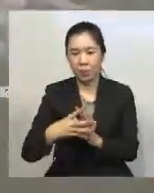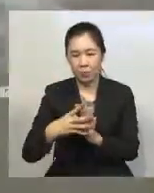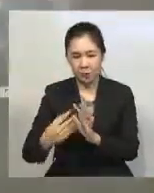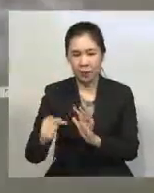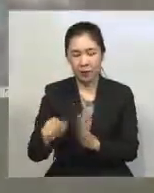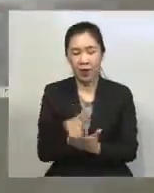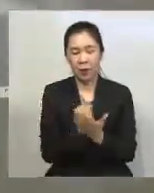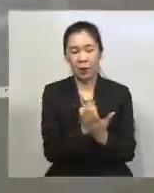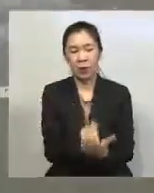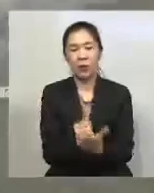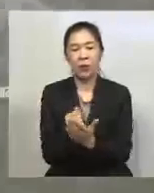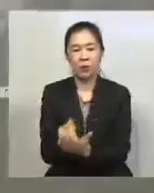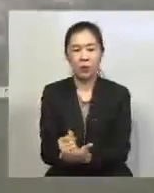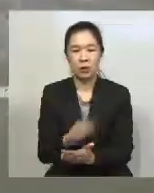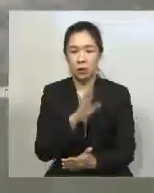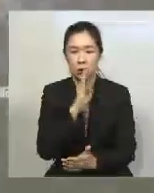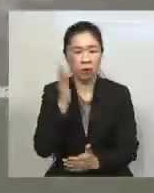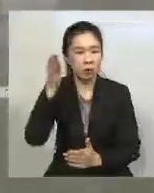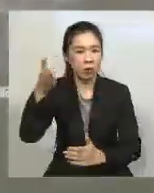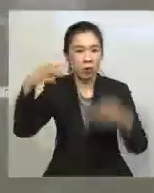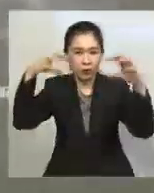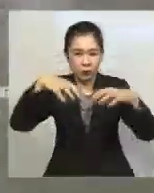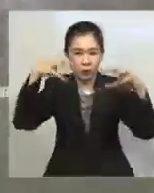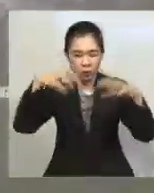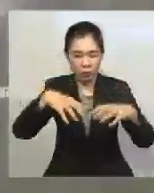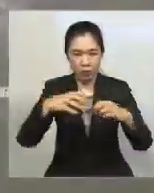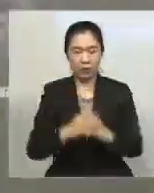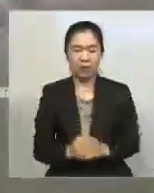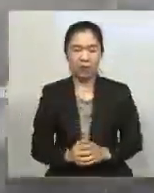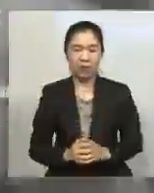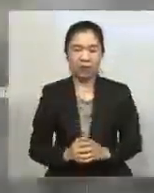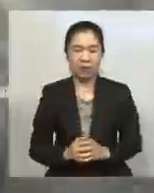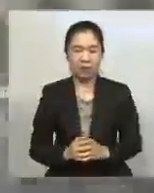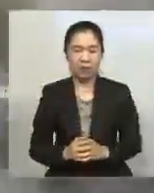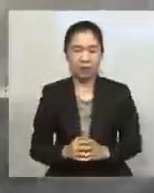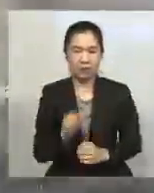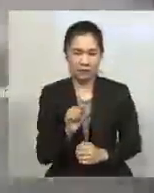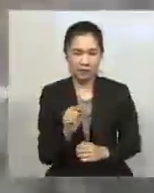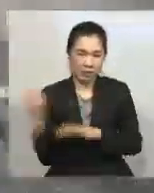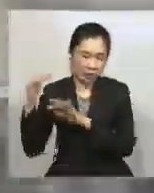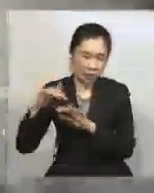บน้ำช่วยการระบายน้ำหากมีฝนตกลงมาและไหลเข้าไปภายในอ่างเพิ่มเติมอีกหลังจากนี้ค่ะ